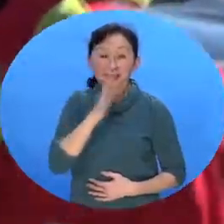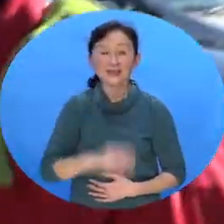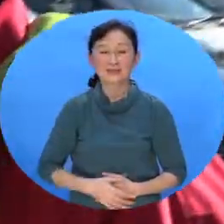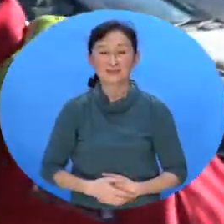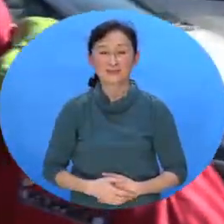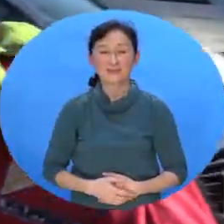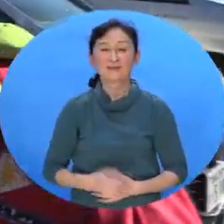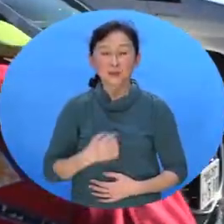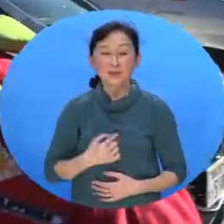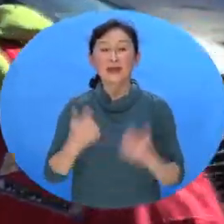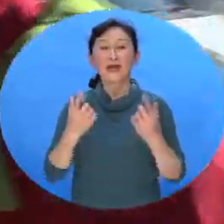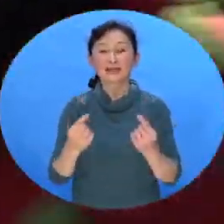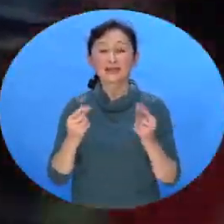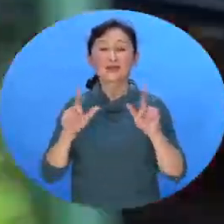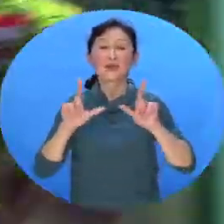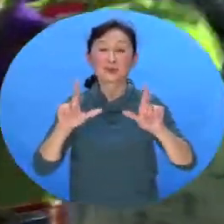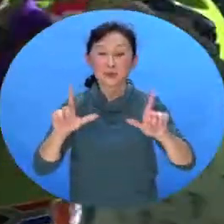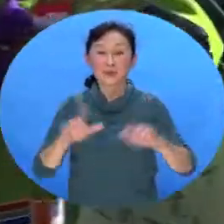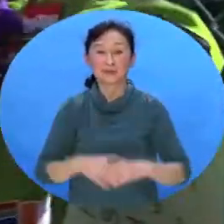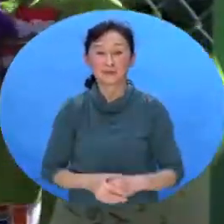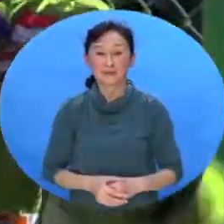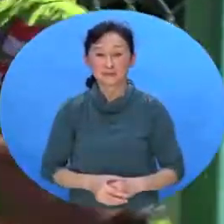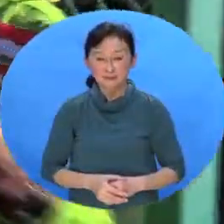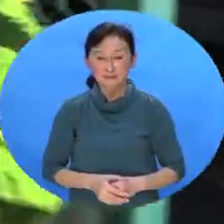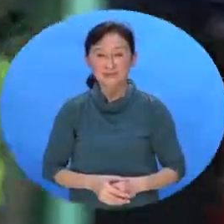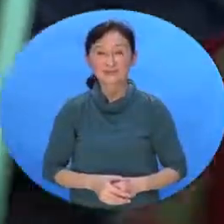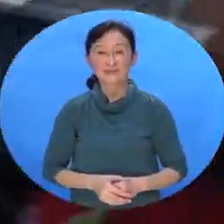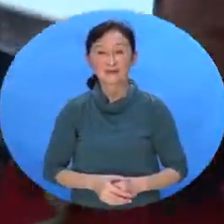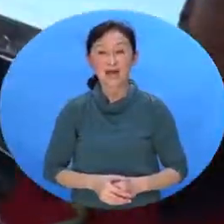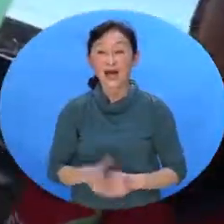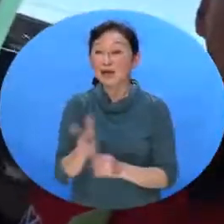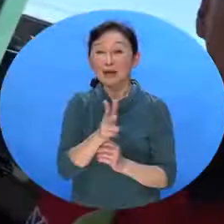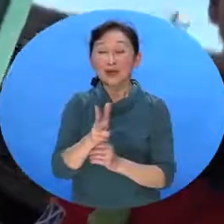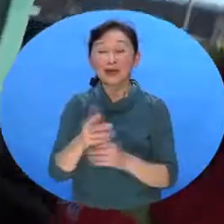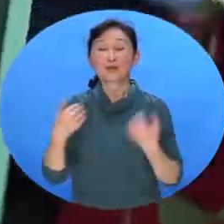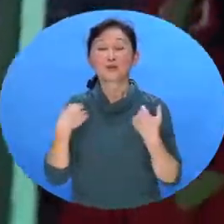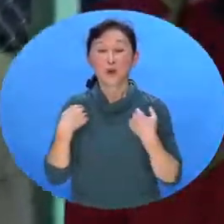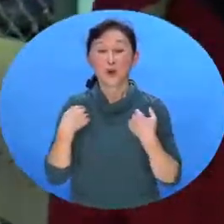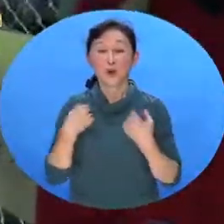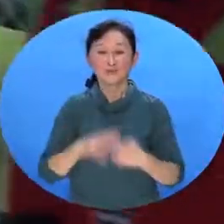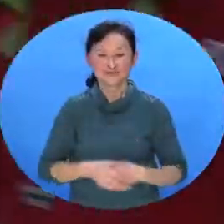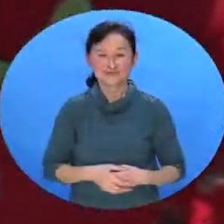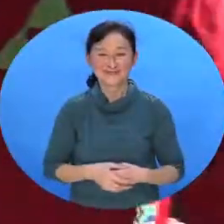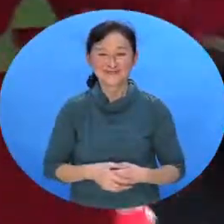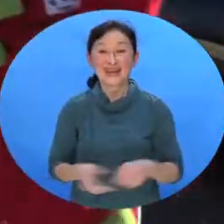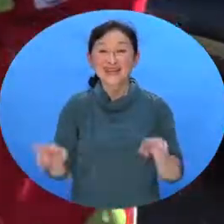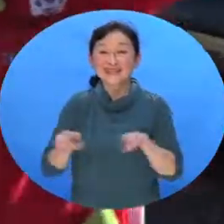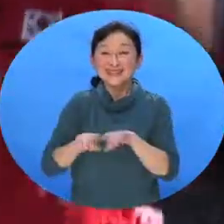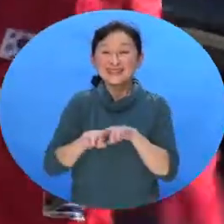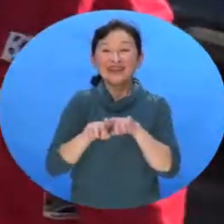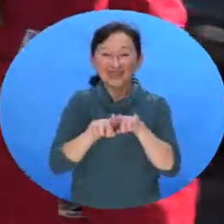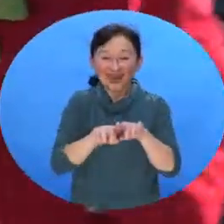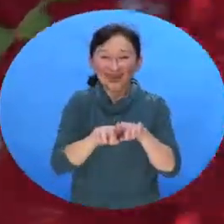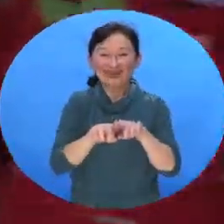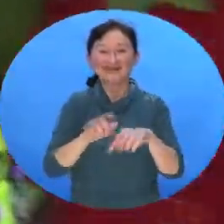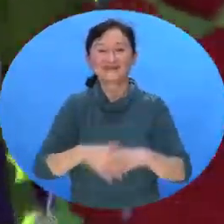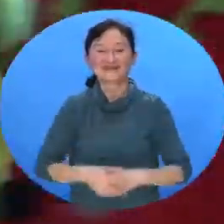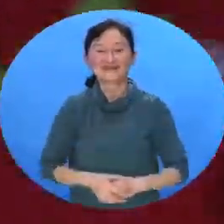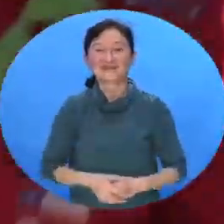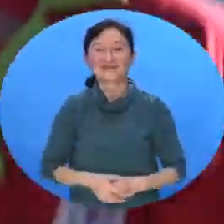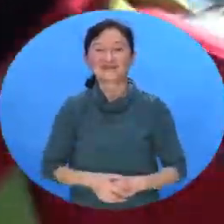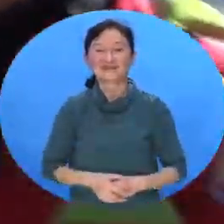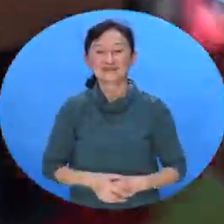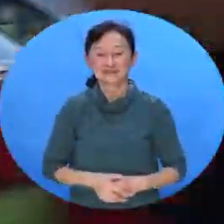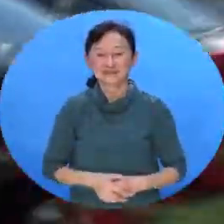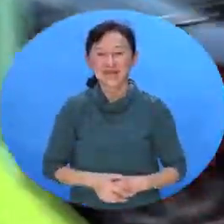ください。僕がもうビシッと、 ここカメラさんが乗らなきゃいいんじゃないの。 いやいやいや、カメラ誰が 撮る。あ、ダメだ、そうか、そうか。 じゃあ行きまし ょう、 カメラさん行きましょう。 じゃあ俺ト